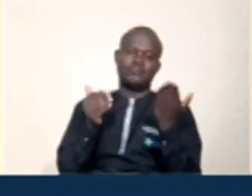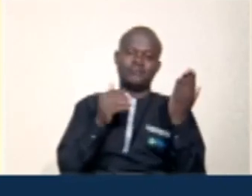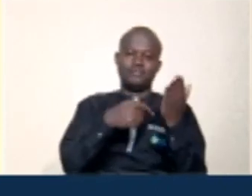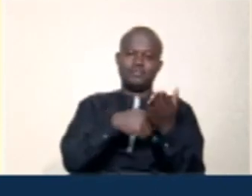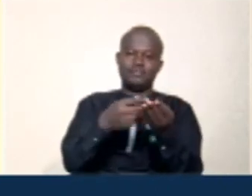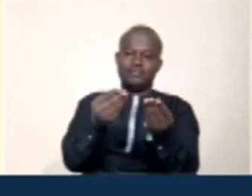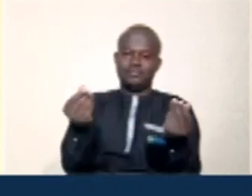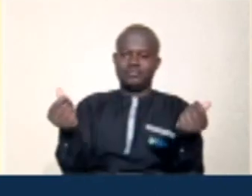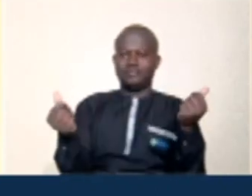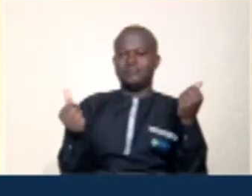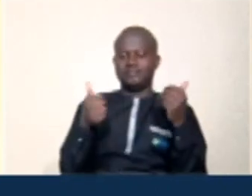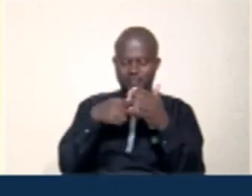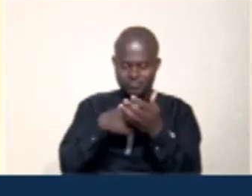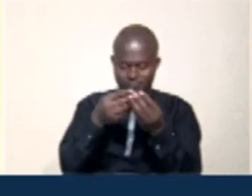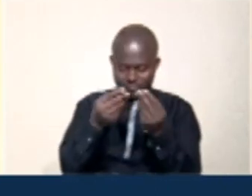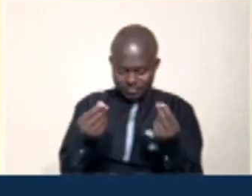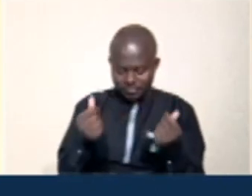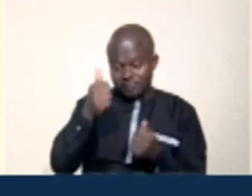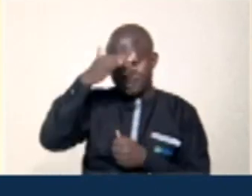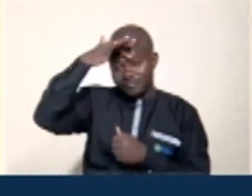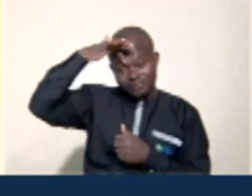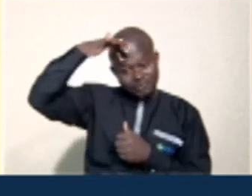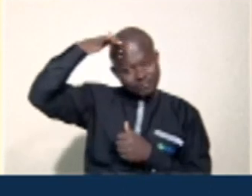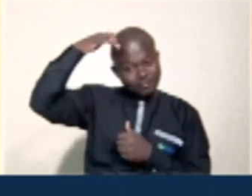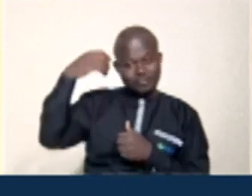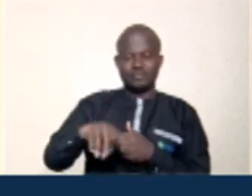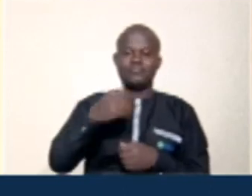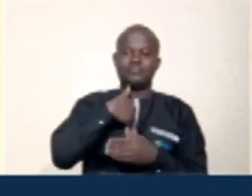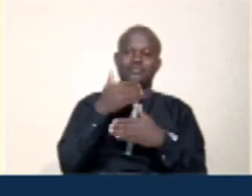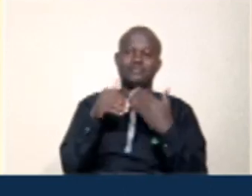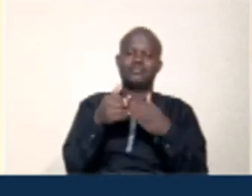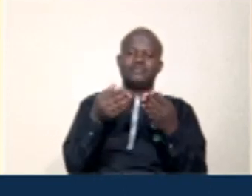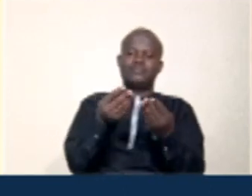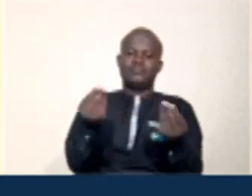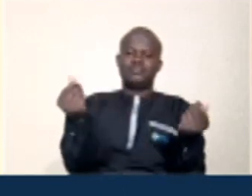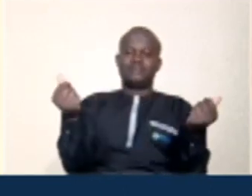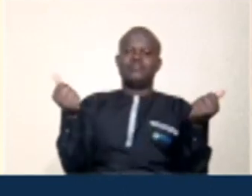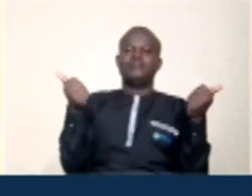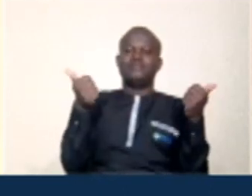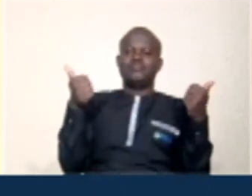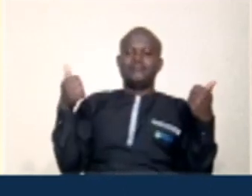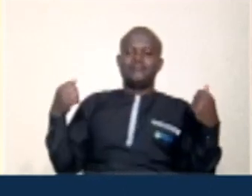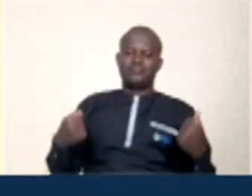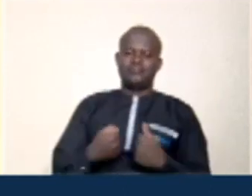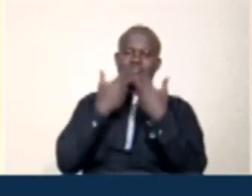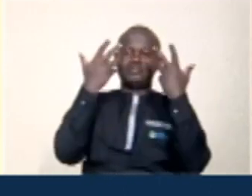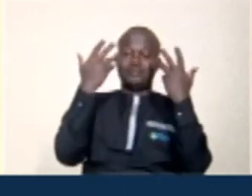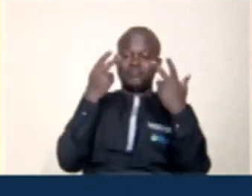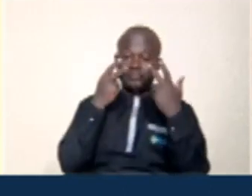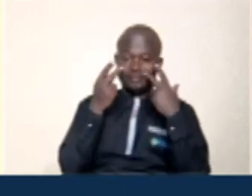kubavura, mbavuye imvune mwagize, mbavuye ibyago